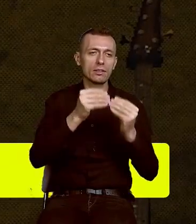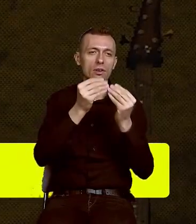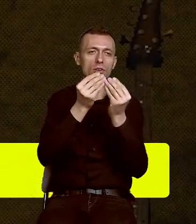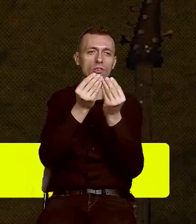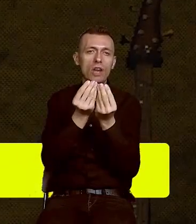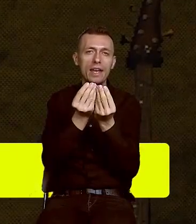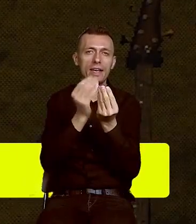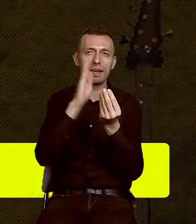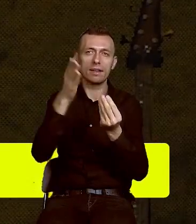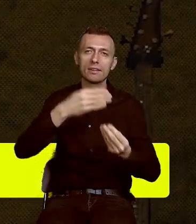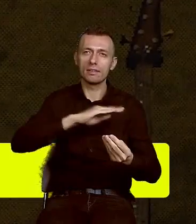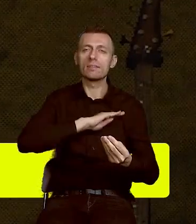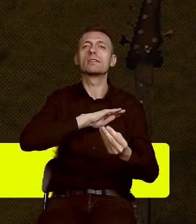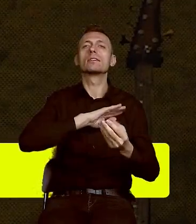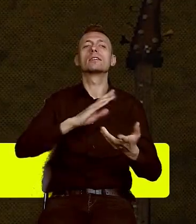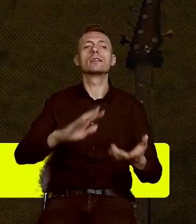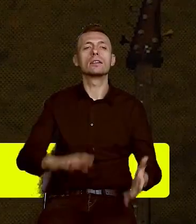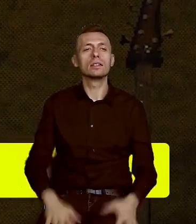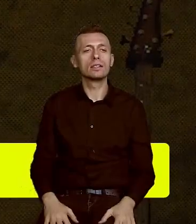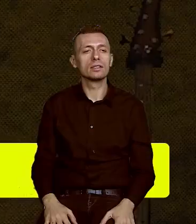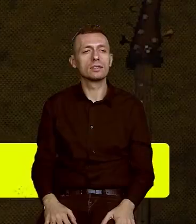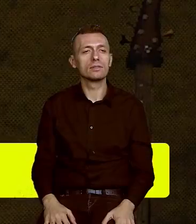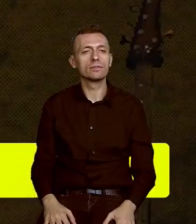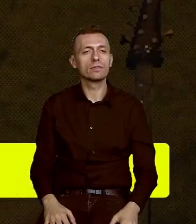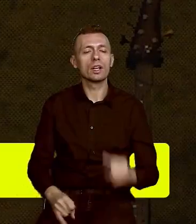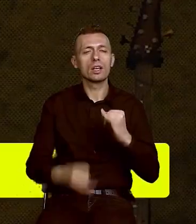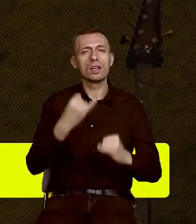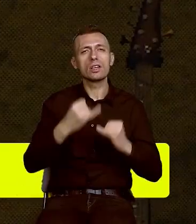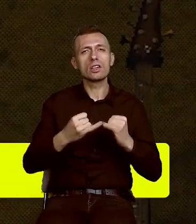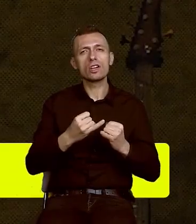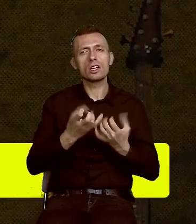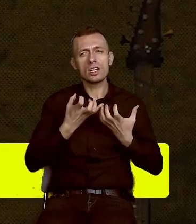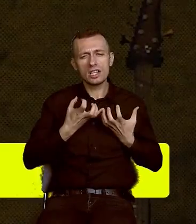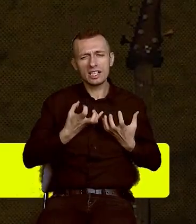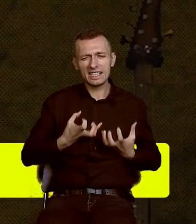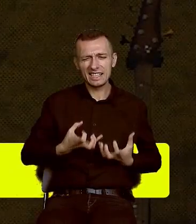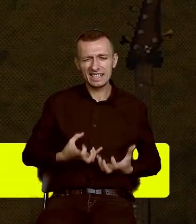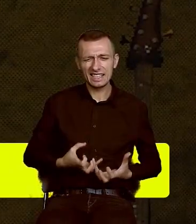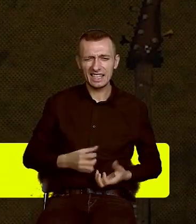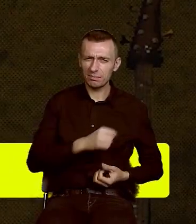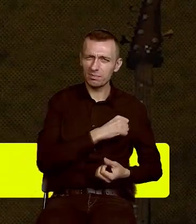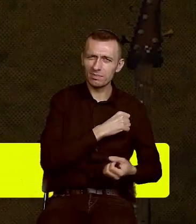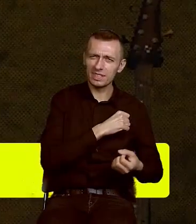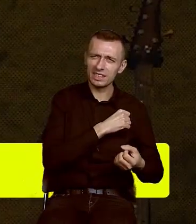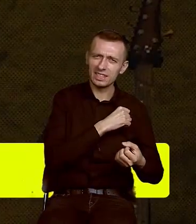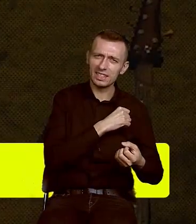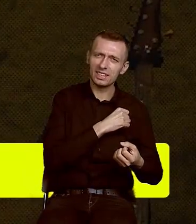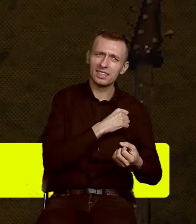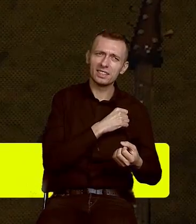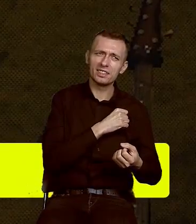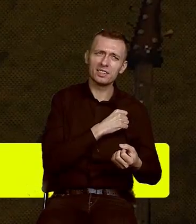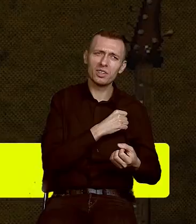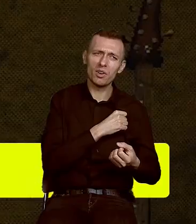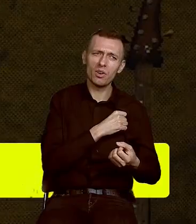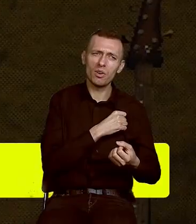Uchwyćmy to. Złe pragnienie rodzi grzech. Grzech natomiast rodzi śmierć. Jakub dwukrotnie